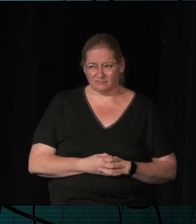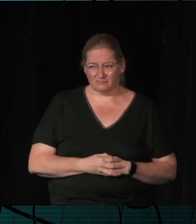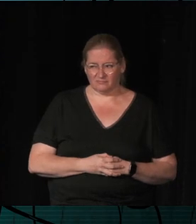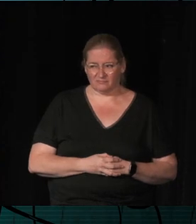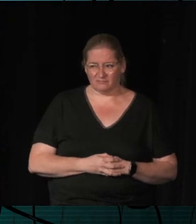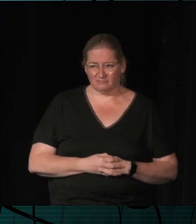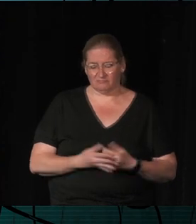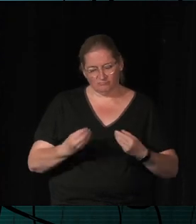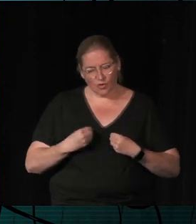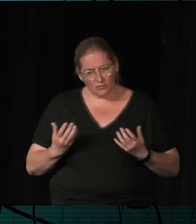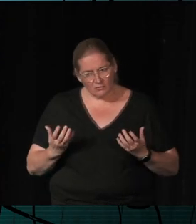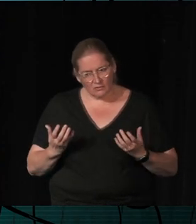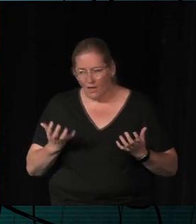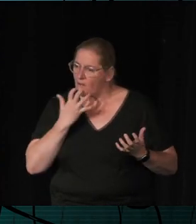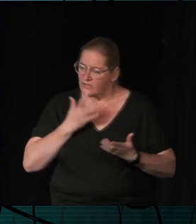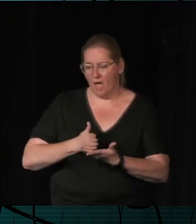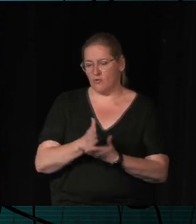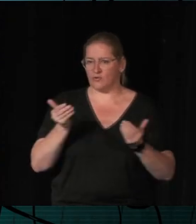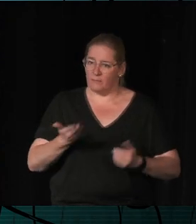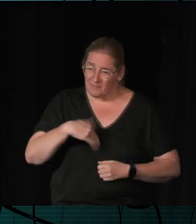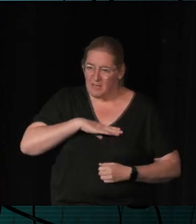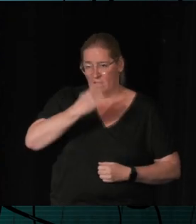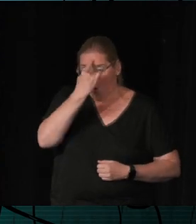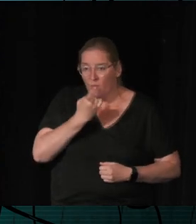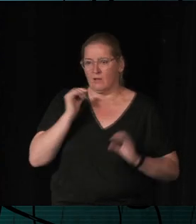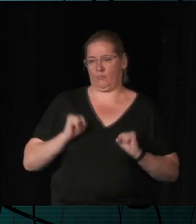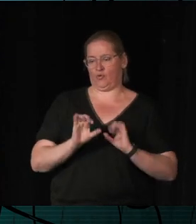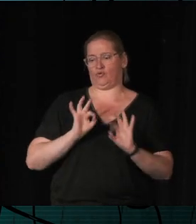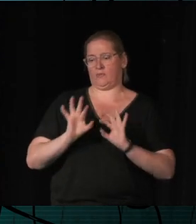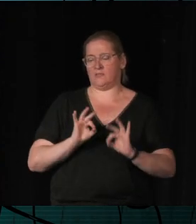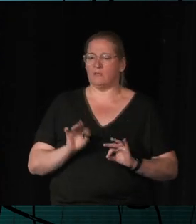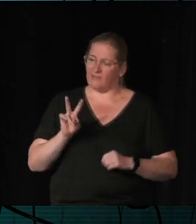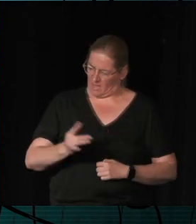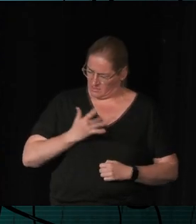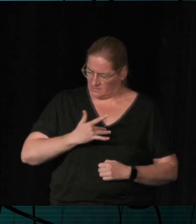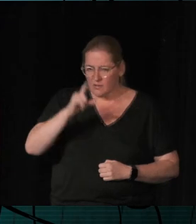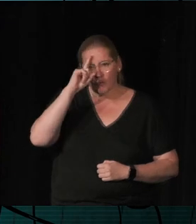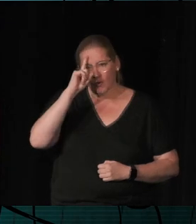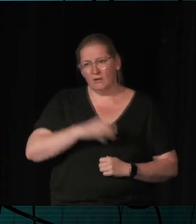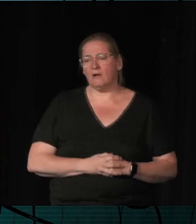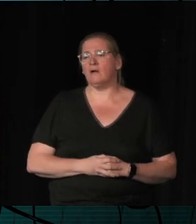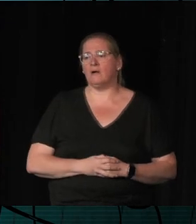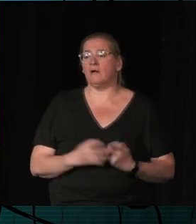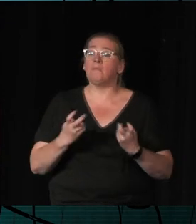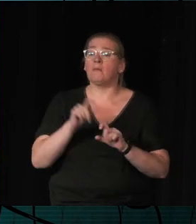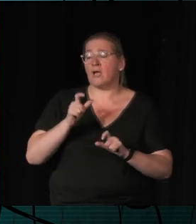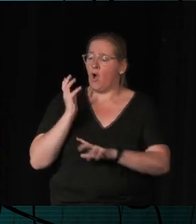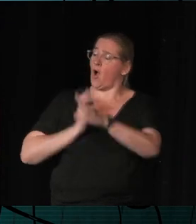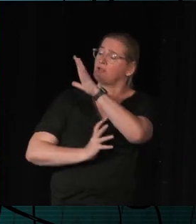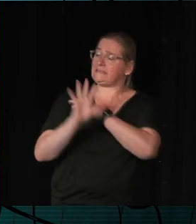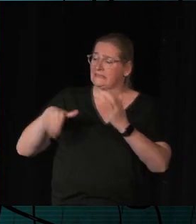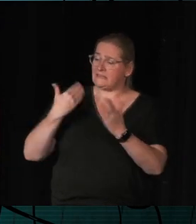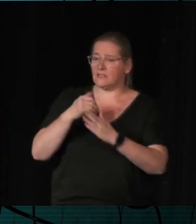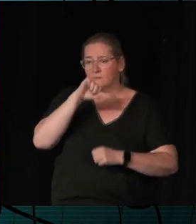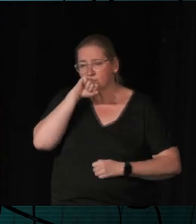d'avancer dans cette histoire-là. Et c'est vachement intéressant de se dire, mais pourquoi les gens depuis l'Antiquité vont voir des